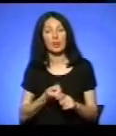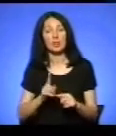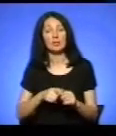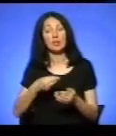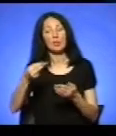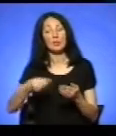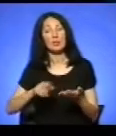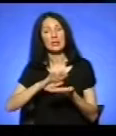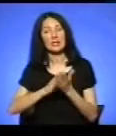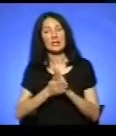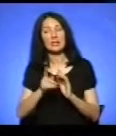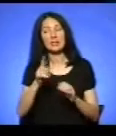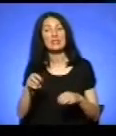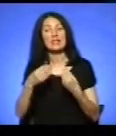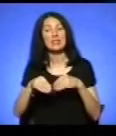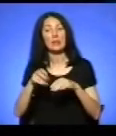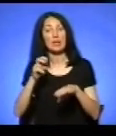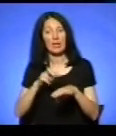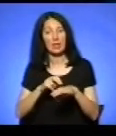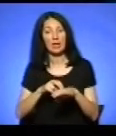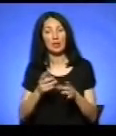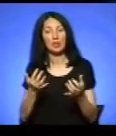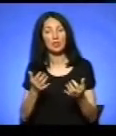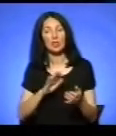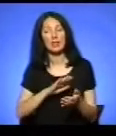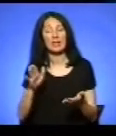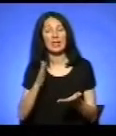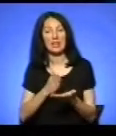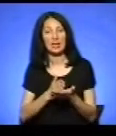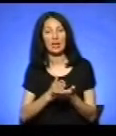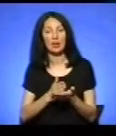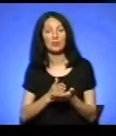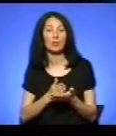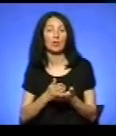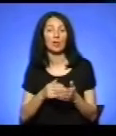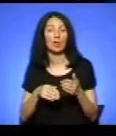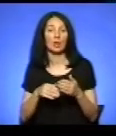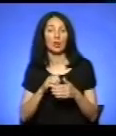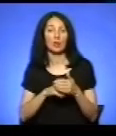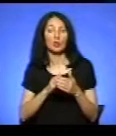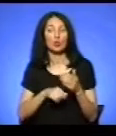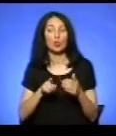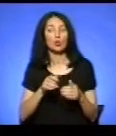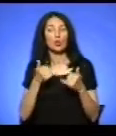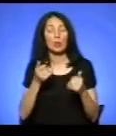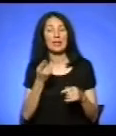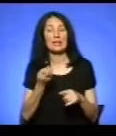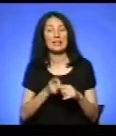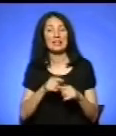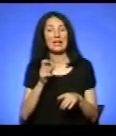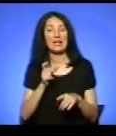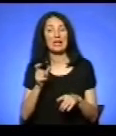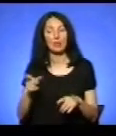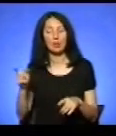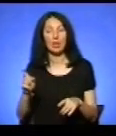декларації з лікарями ще не є запорукою того, що для цих пацієнтів, які підписали декларації,